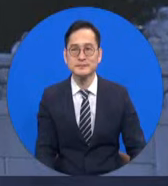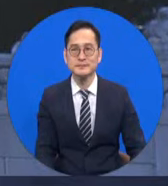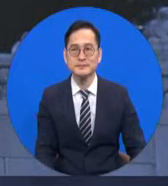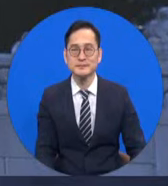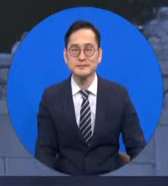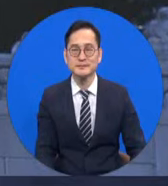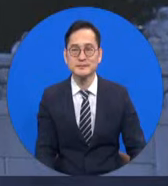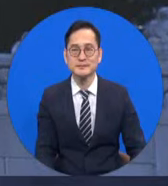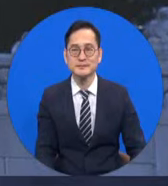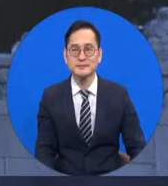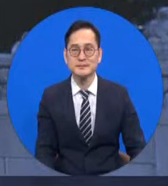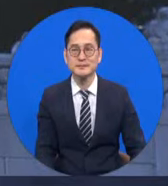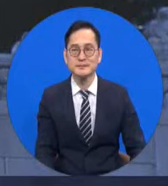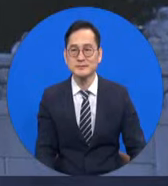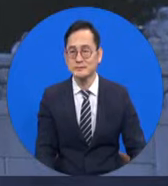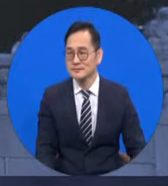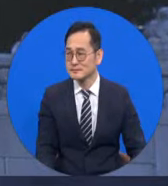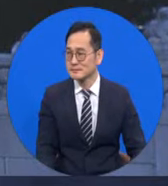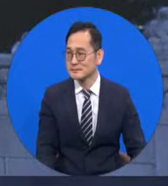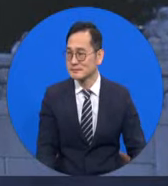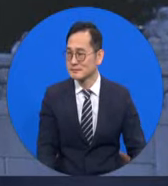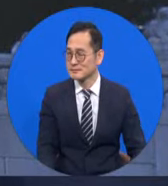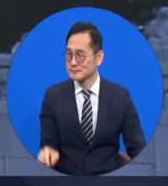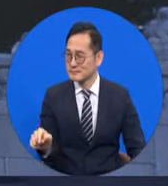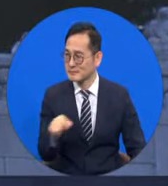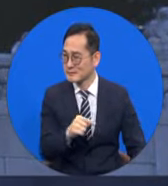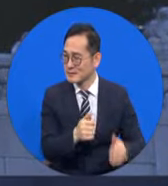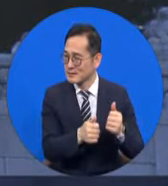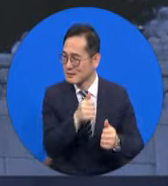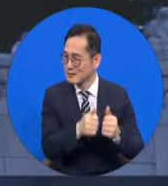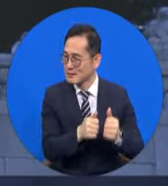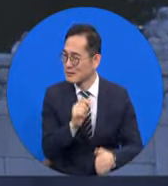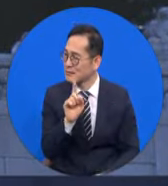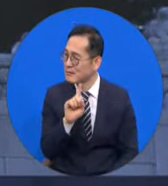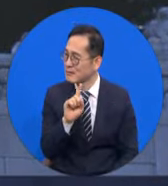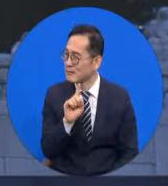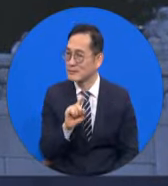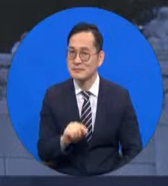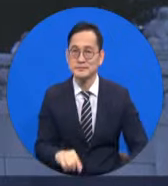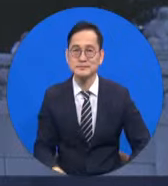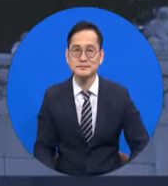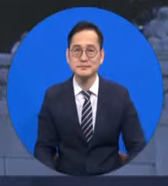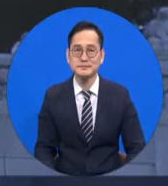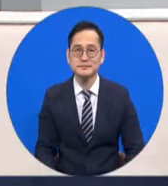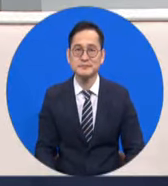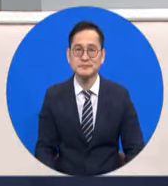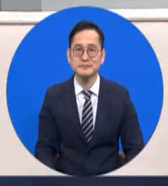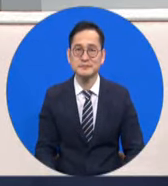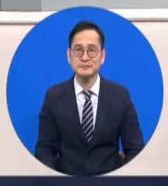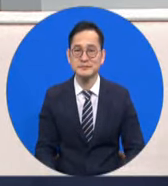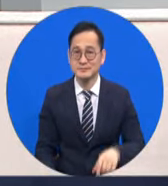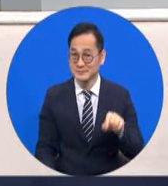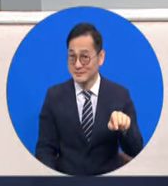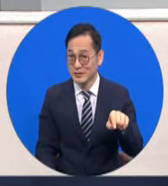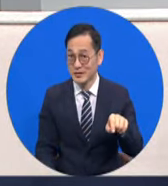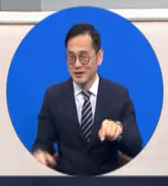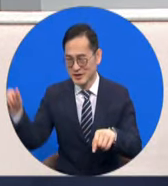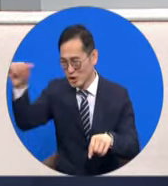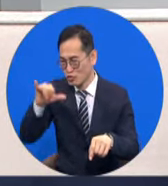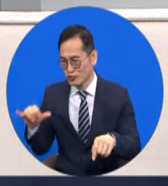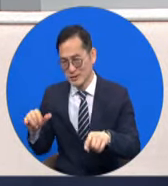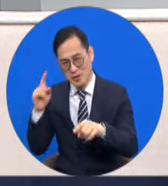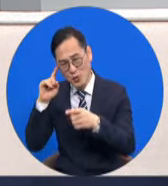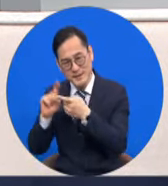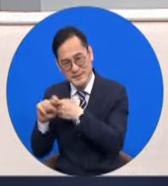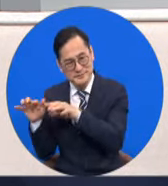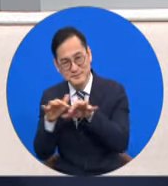게 다른데 상당히 좀 치열하게 보고 있어요. 국민의힘에서 어떻게 봅니까? 일단은 저 지역은 전국적으로 굉장히 주목을 많이 받지